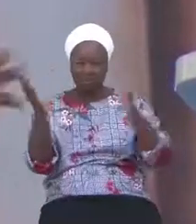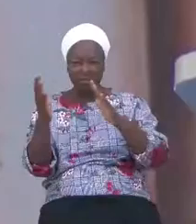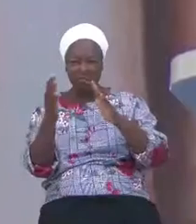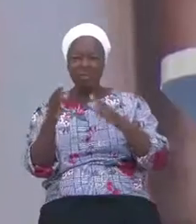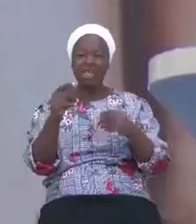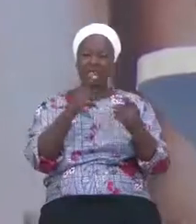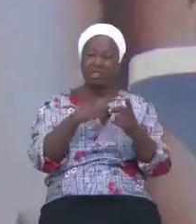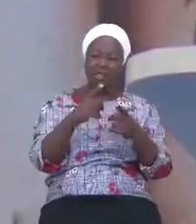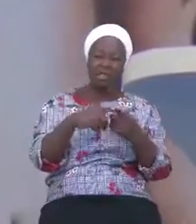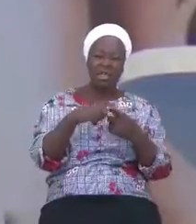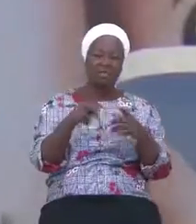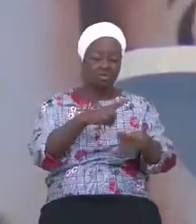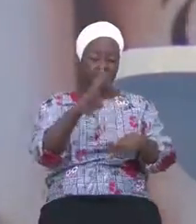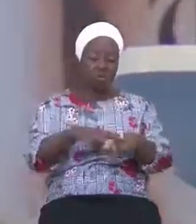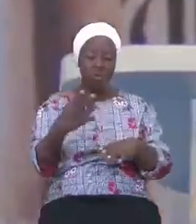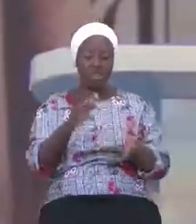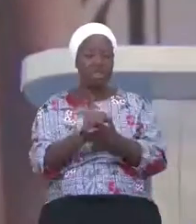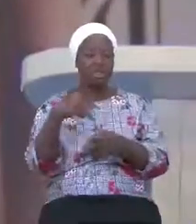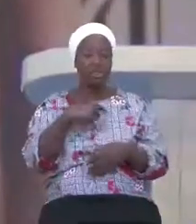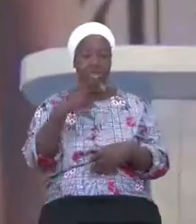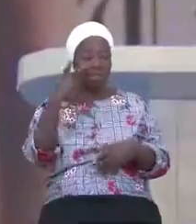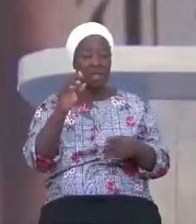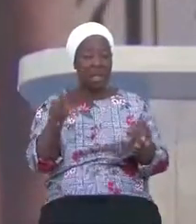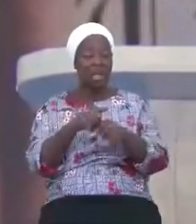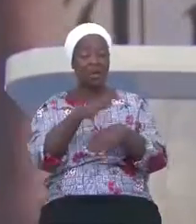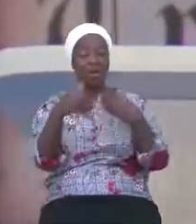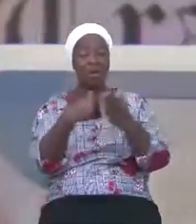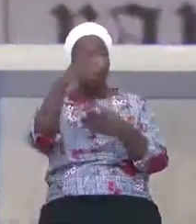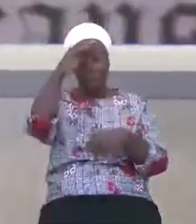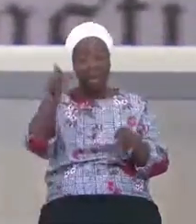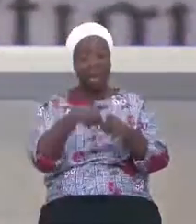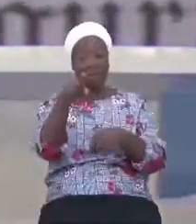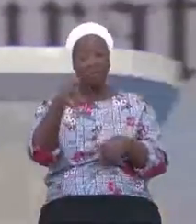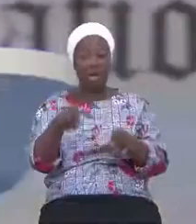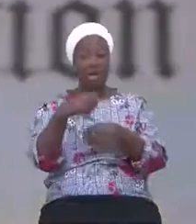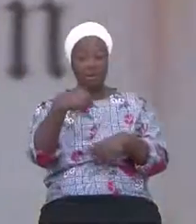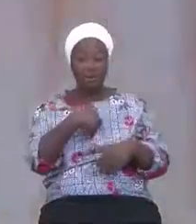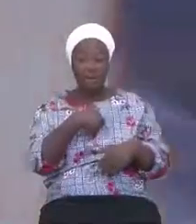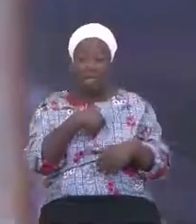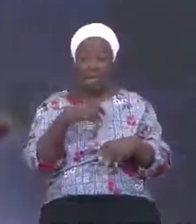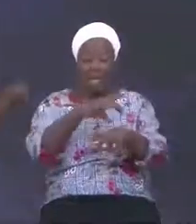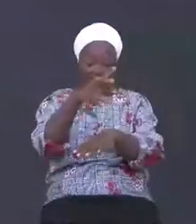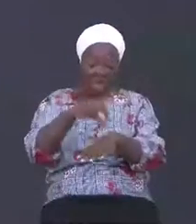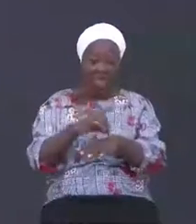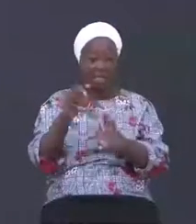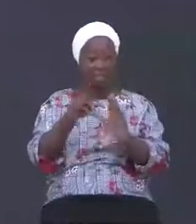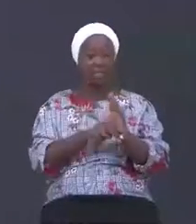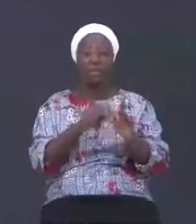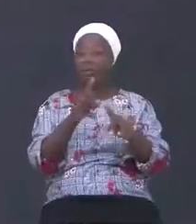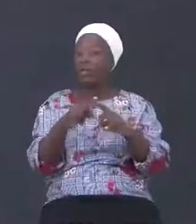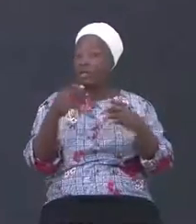comme les choses normales que vous voyez. Comme tous les hommes, comme vous et moi, terrestres. Mais